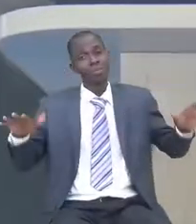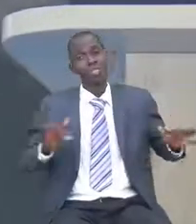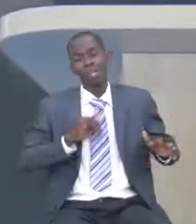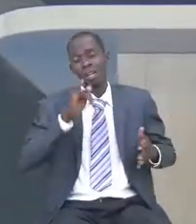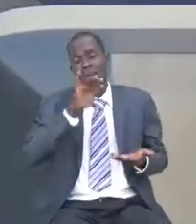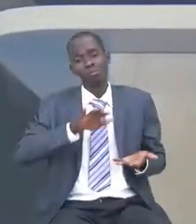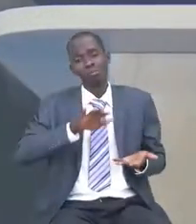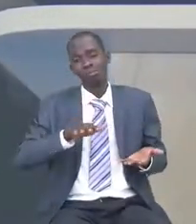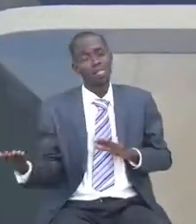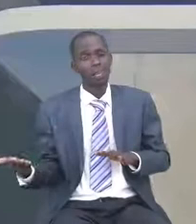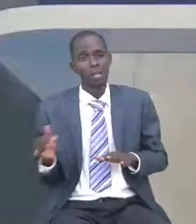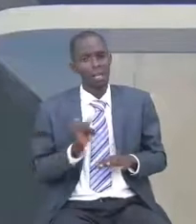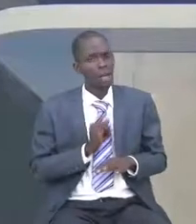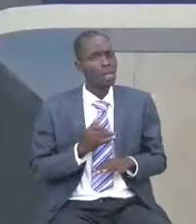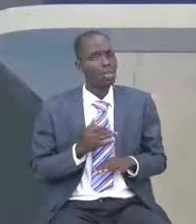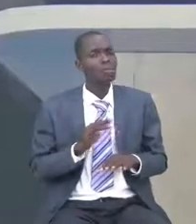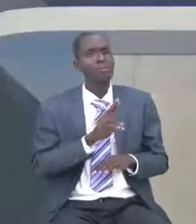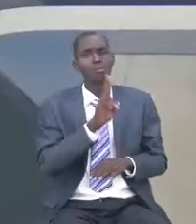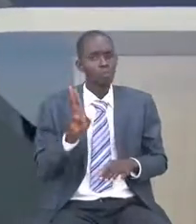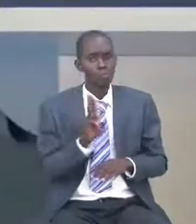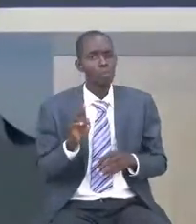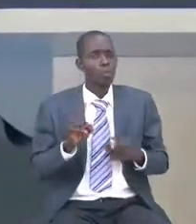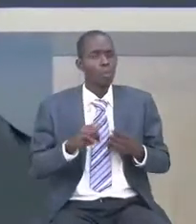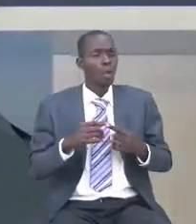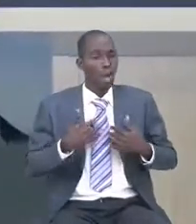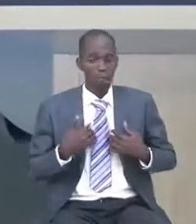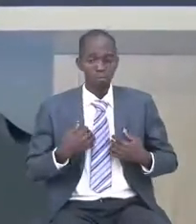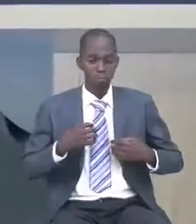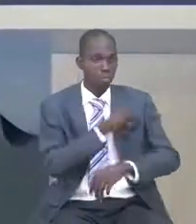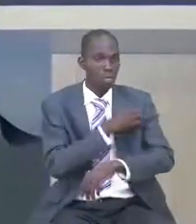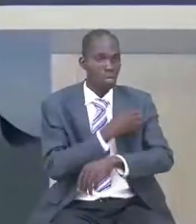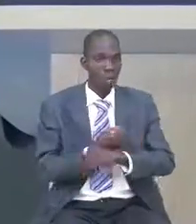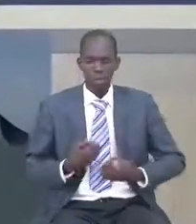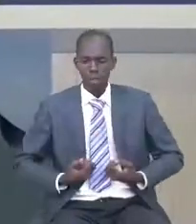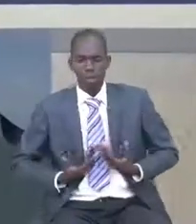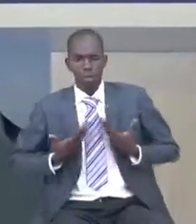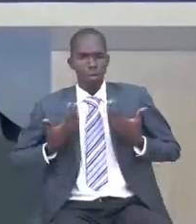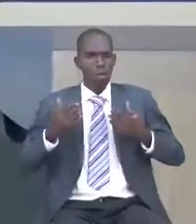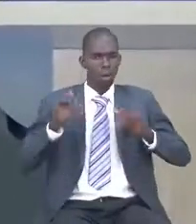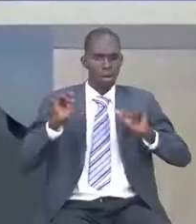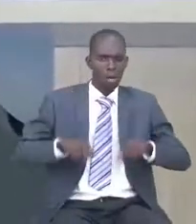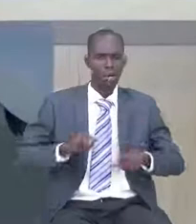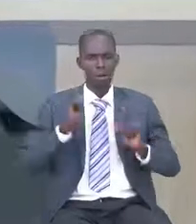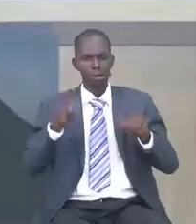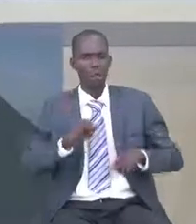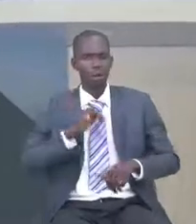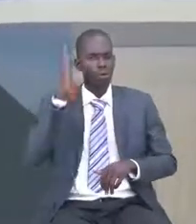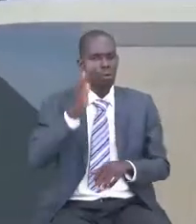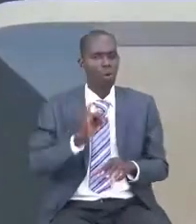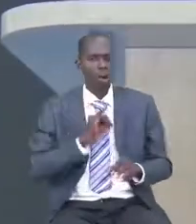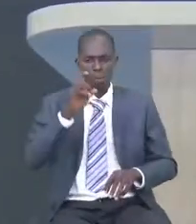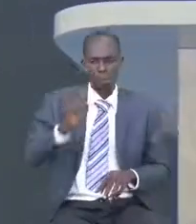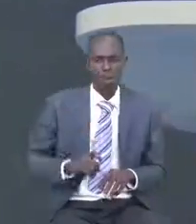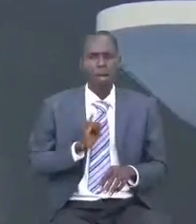Oh, j'avais vraiment l'énergie, oh, qui me poussait pour dire, je le ferai, je dois, je peux. Et